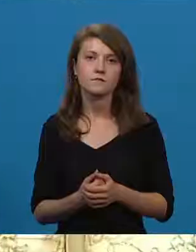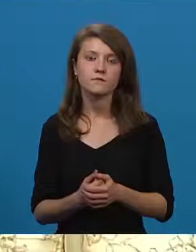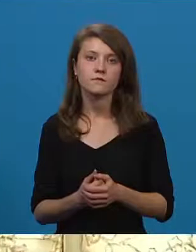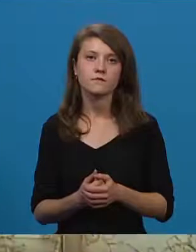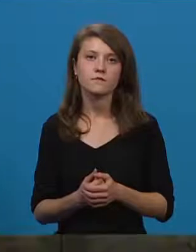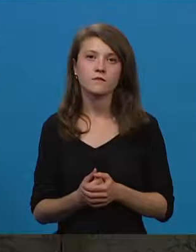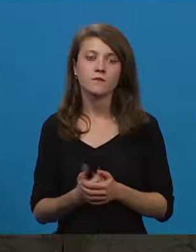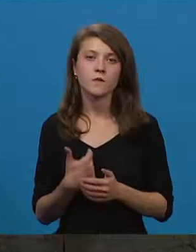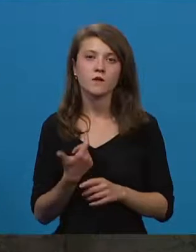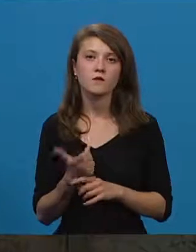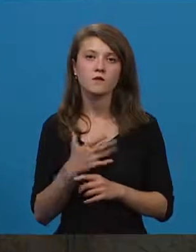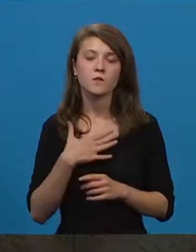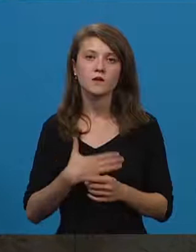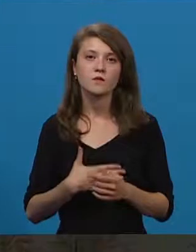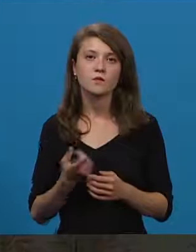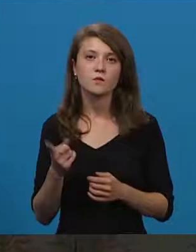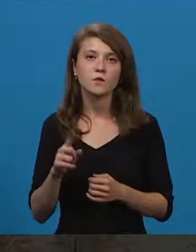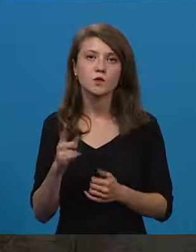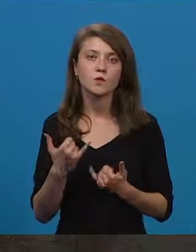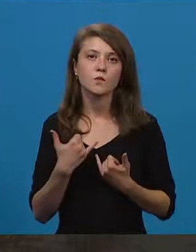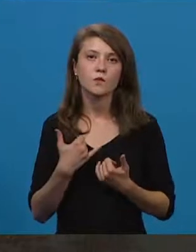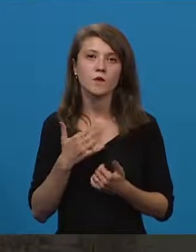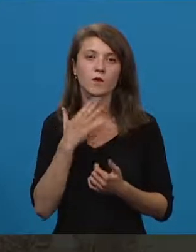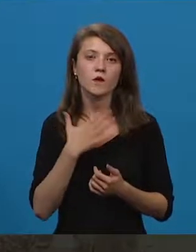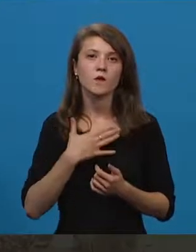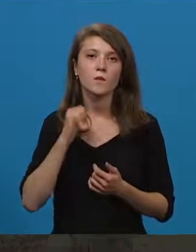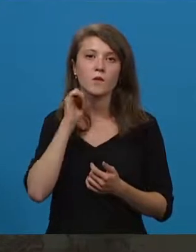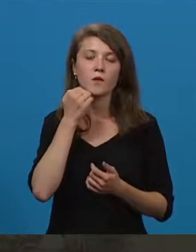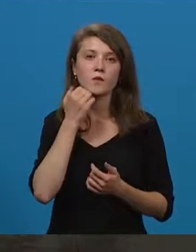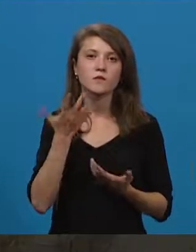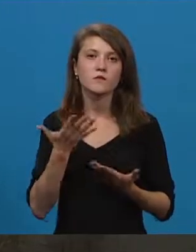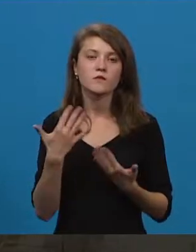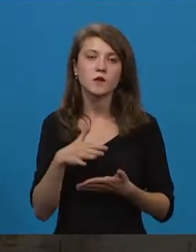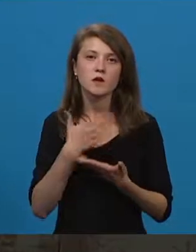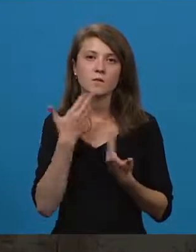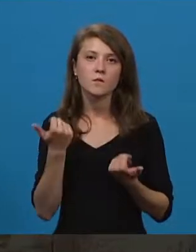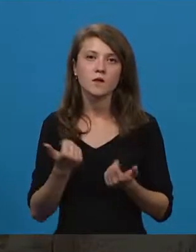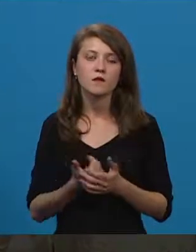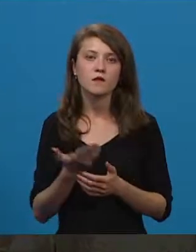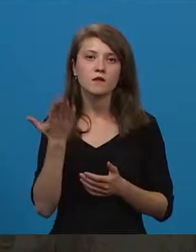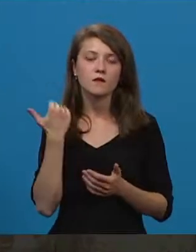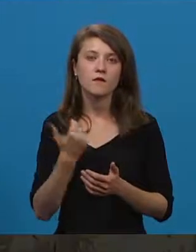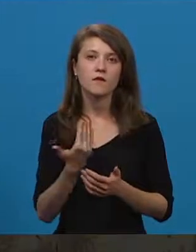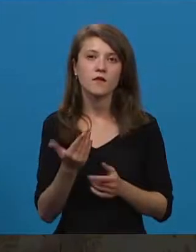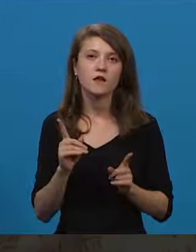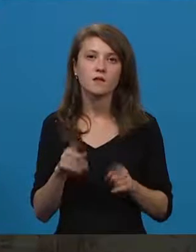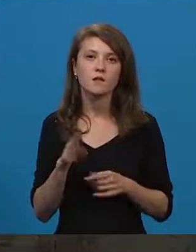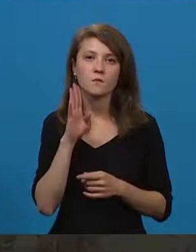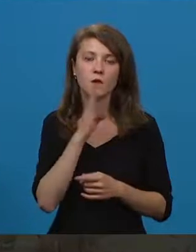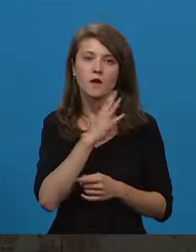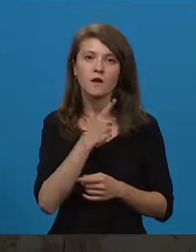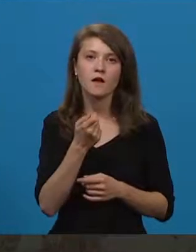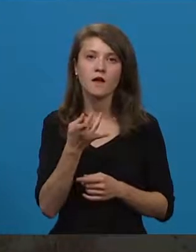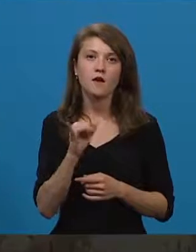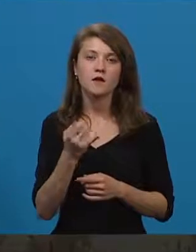Мені приємно чого, тому що у мене моя бабуся, якої вже немає давно, вона теж